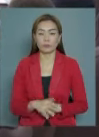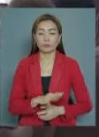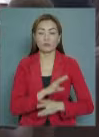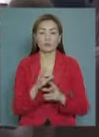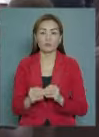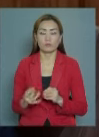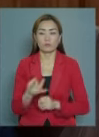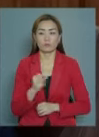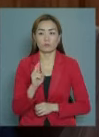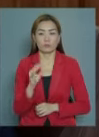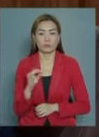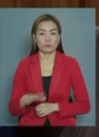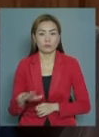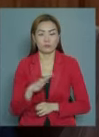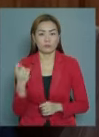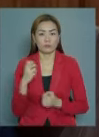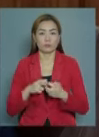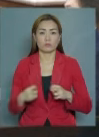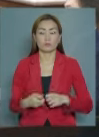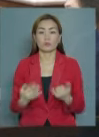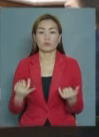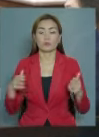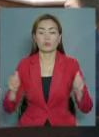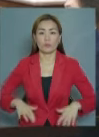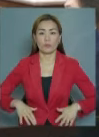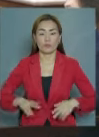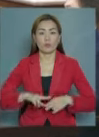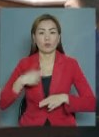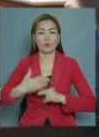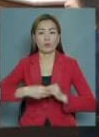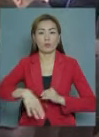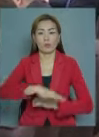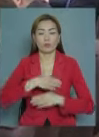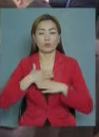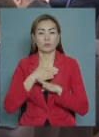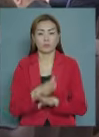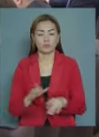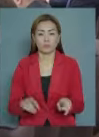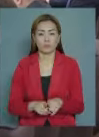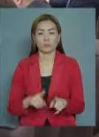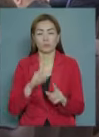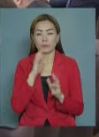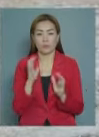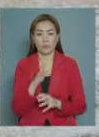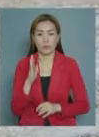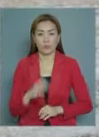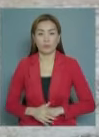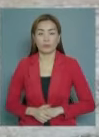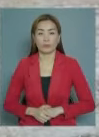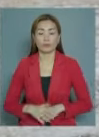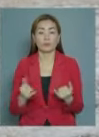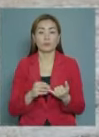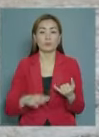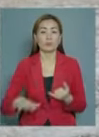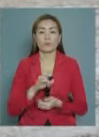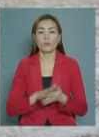Жалпы өңір әкімдері жайылым мәселесін оның ішінде қайтарылған жерлерді бөлуді ерекше бақылауда ұстау қажет. Қазір